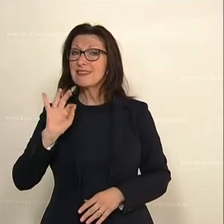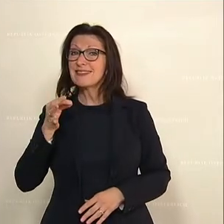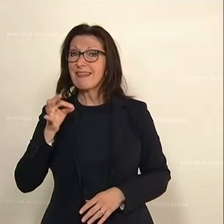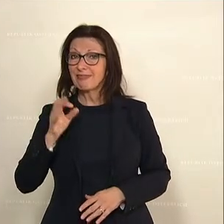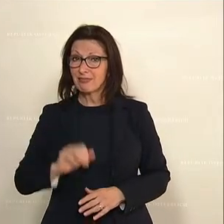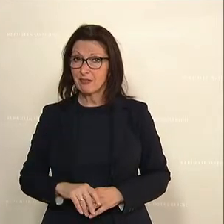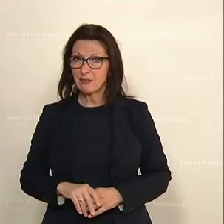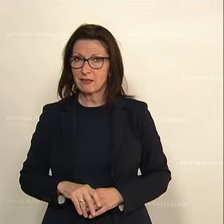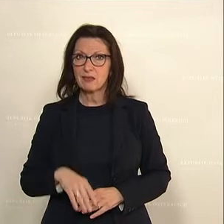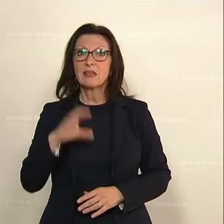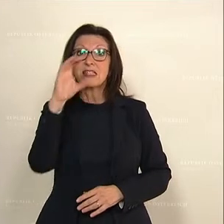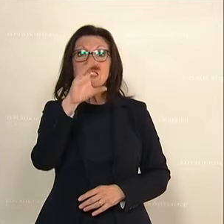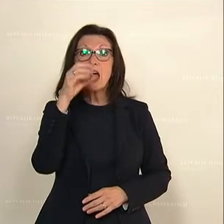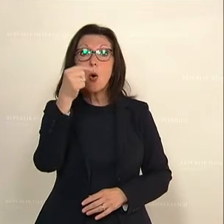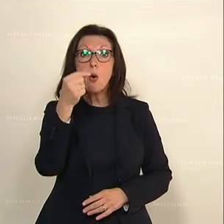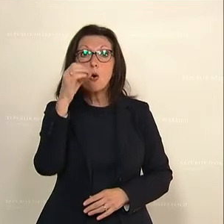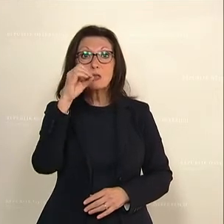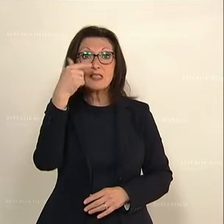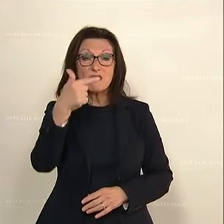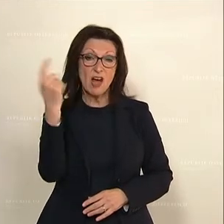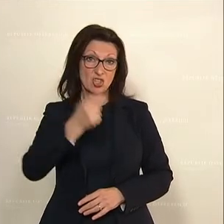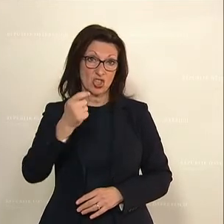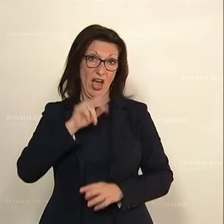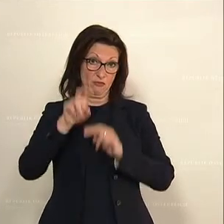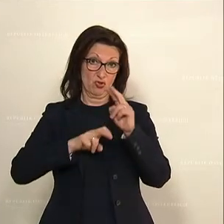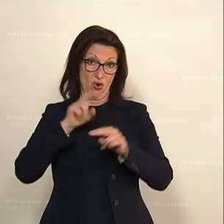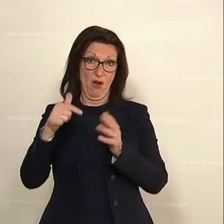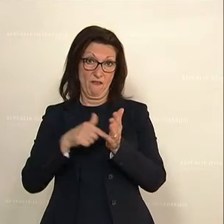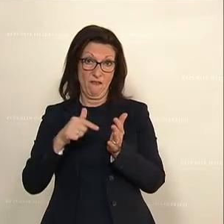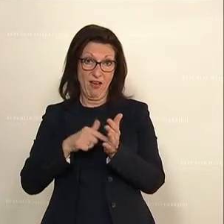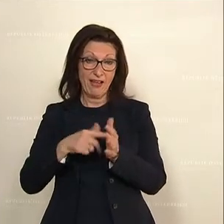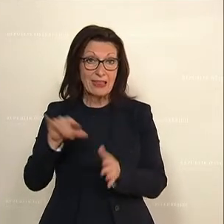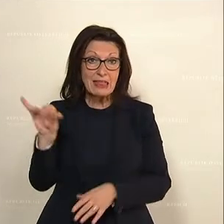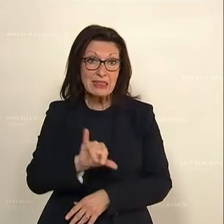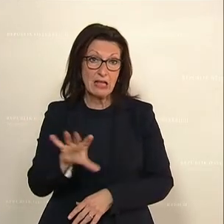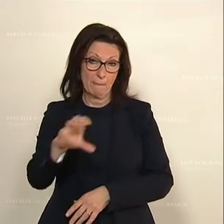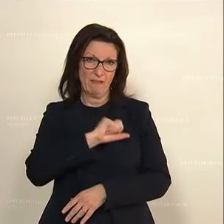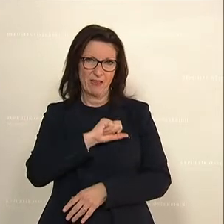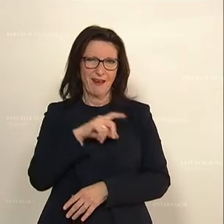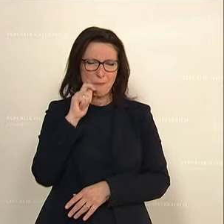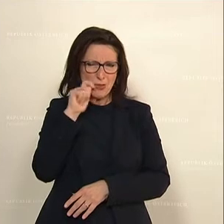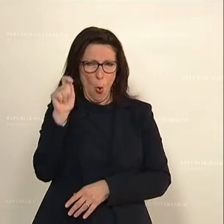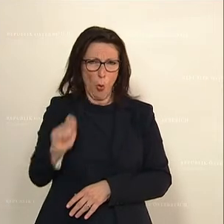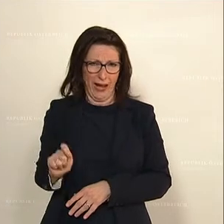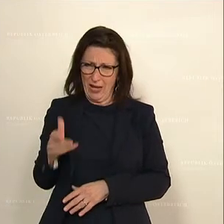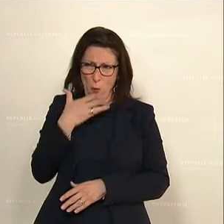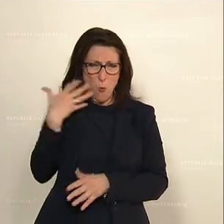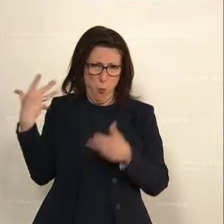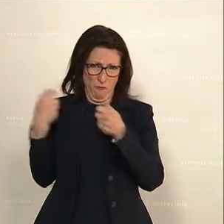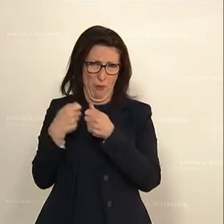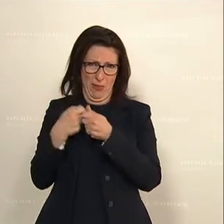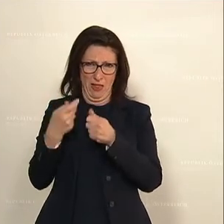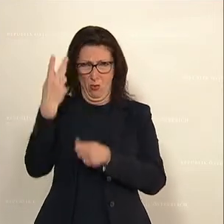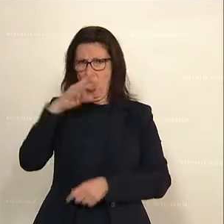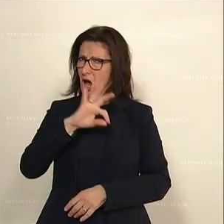die CO2-Strafsteuer und das Dieselprivileg. Das hat mit der Ukraine überhaupt nichts zu tun, Herr Kollege